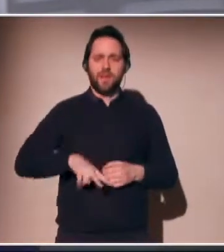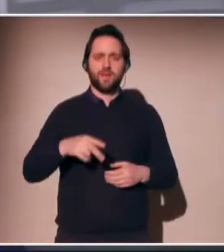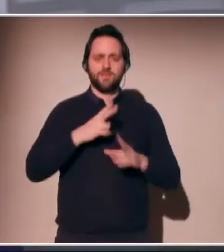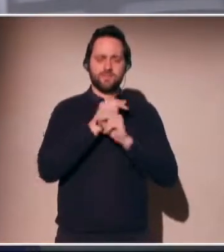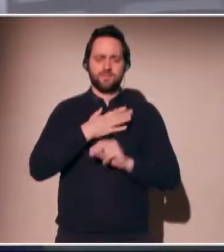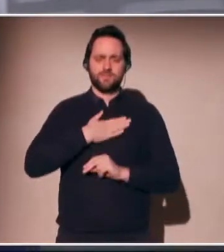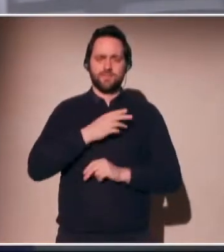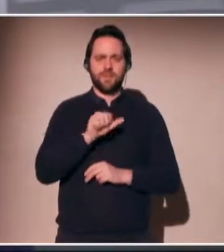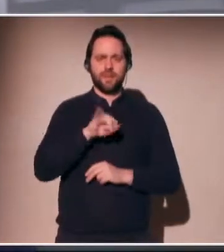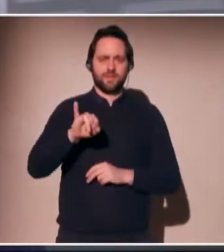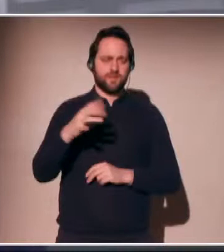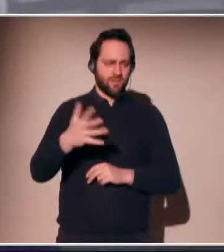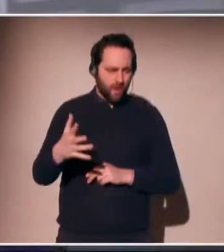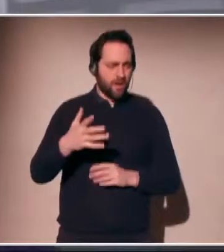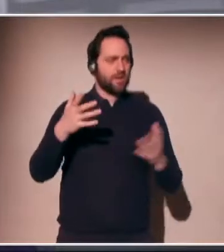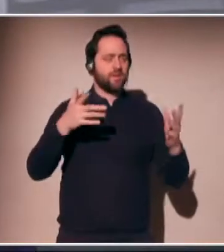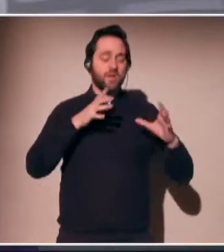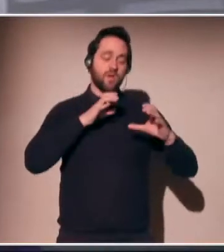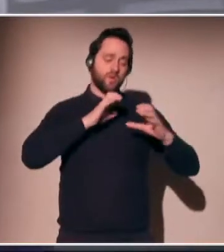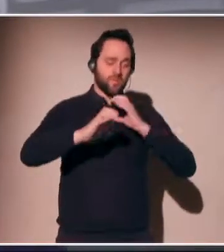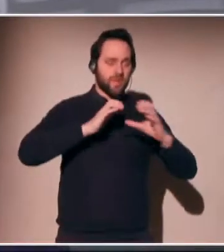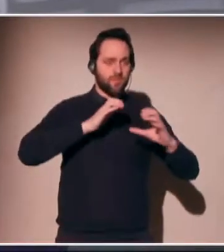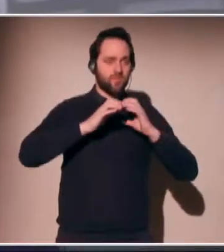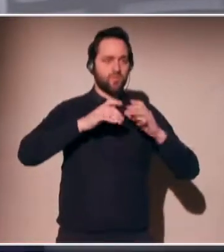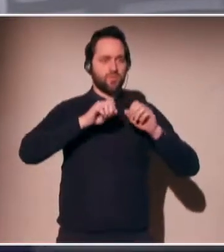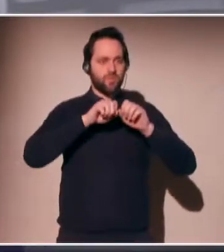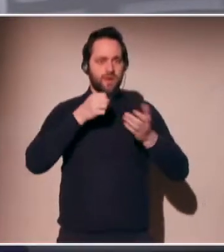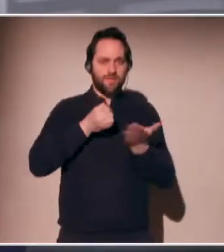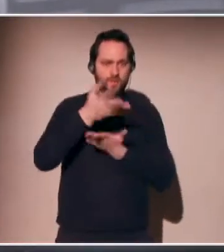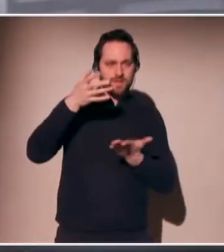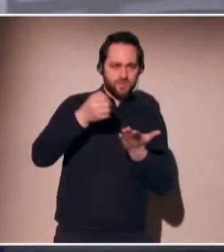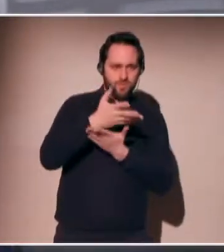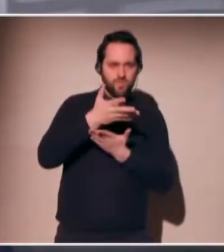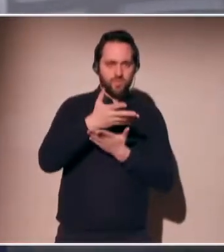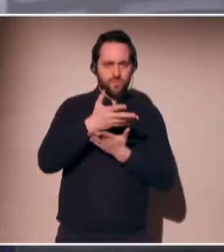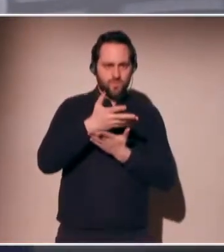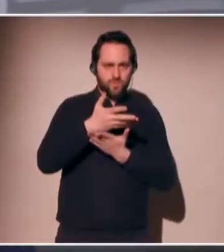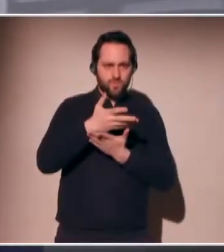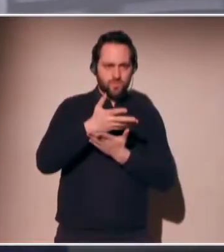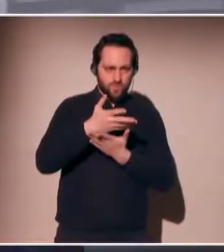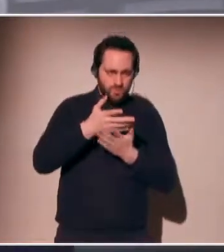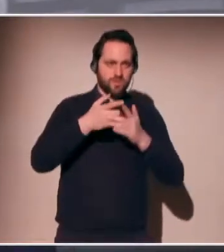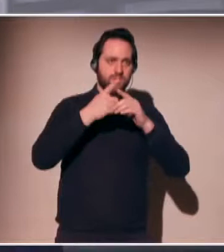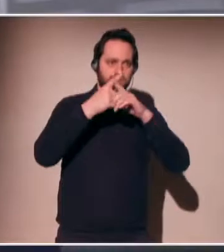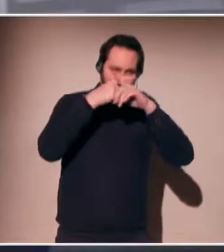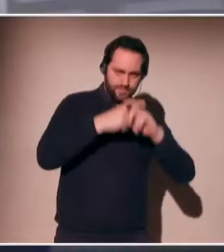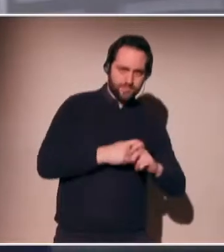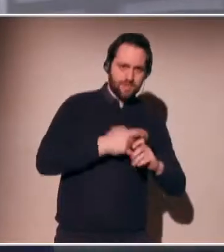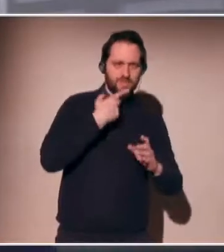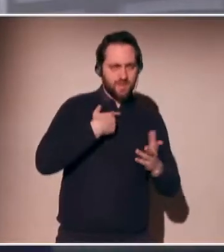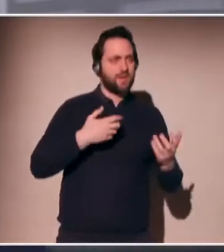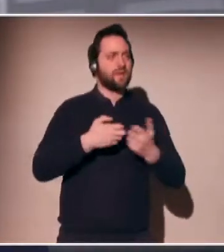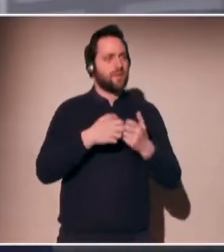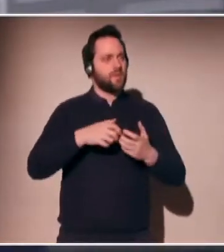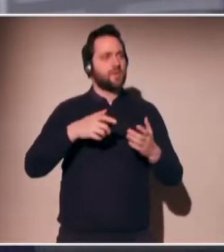l'instrumentalisation de l'information. En fait, comment définir une tâche de manière cognitive? Moi,